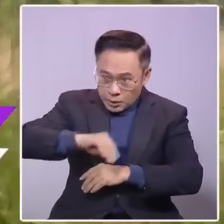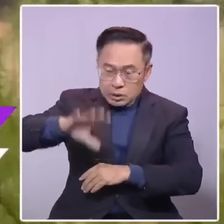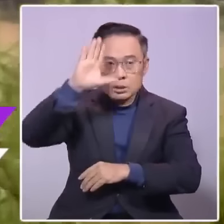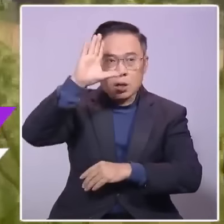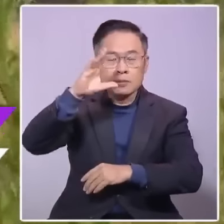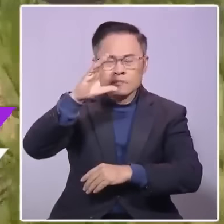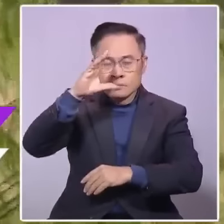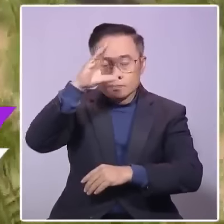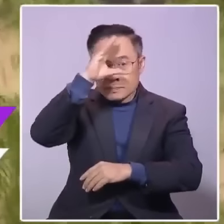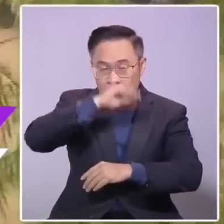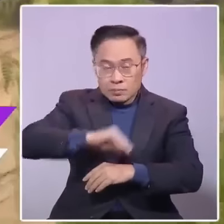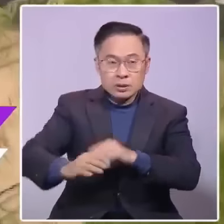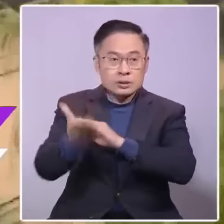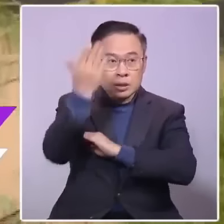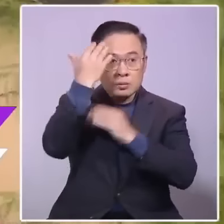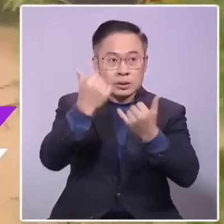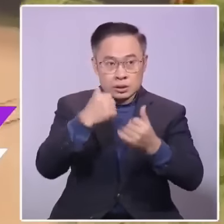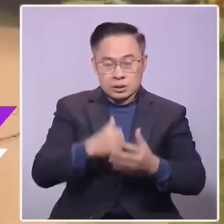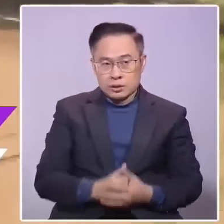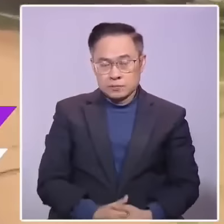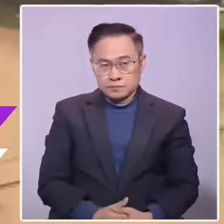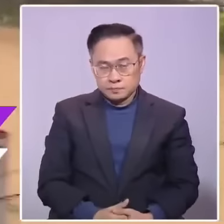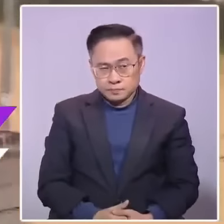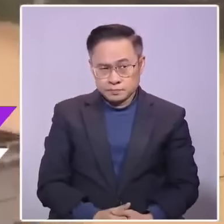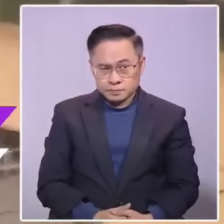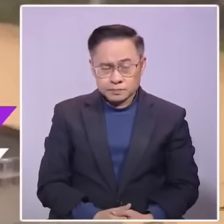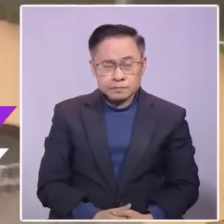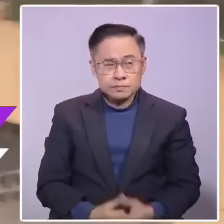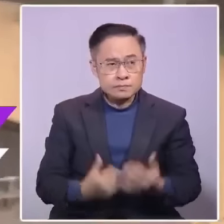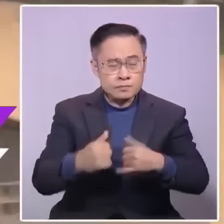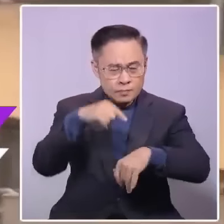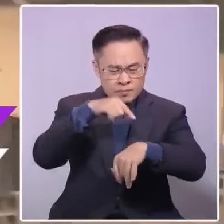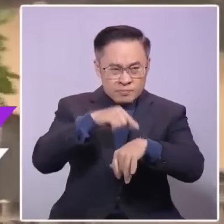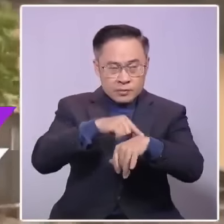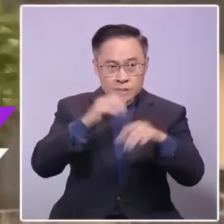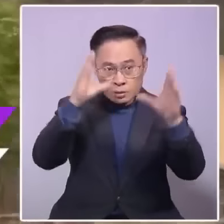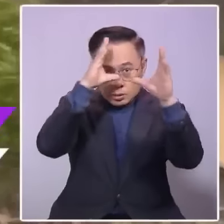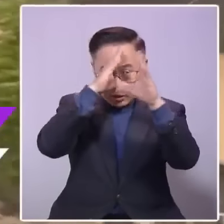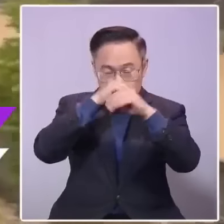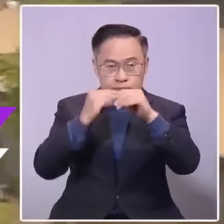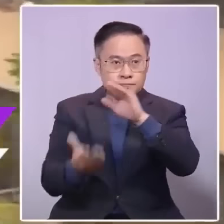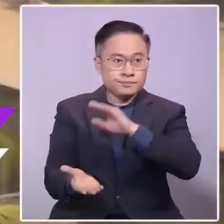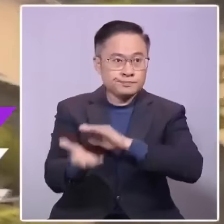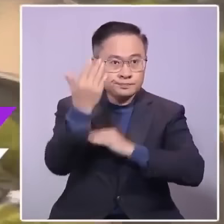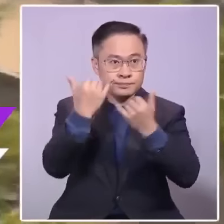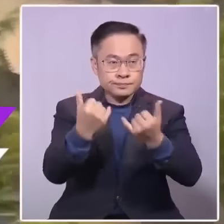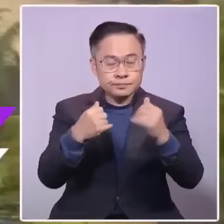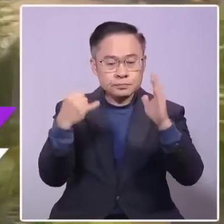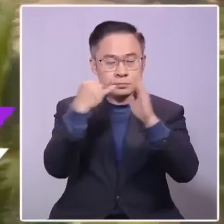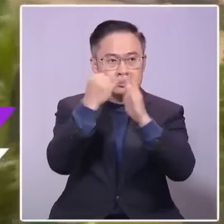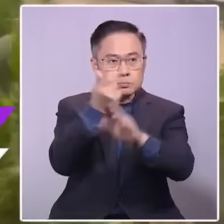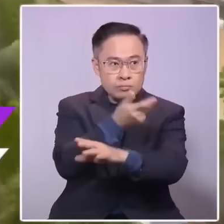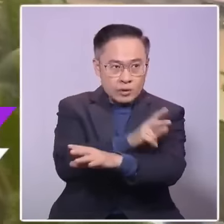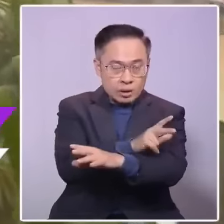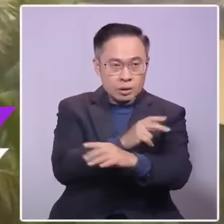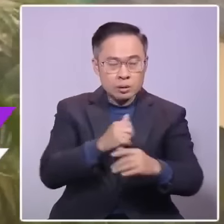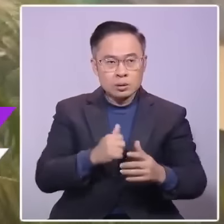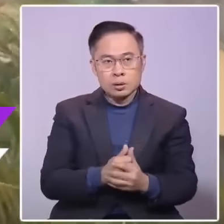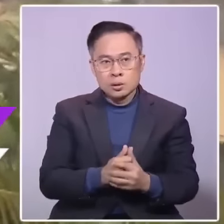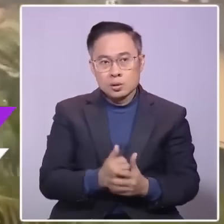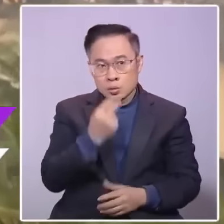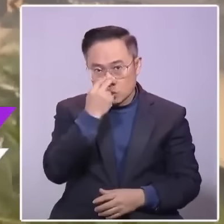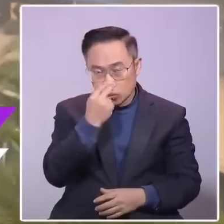ให้ได้ชมกันตั้งแต่ช่วงกลางดึกเมื่อคืนที่ผ่านมาจนต่อเนื่องนะคะเช้าวันนี้ที่จังหวัดภูเก็ตค่ะฝนตกลงมาอย่